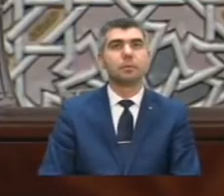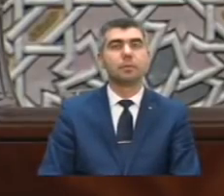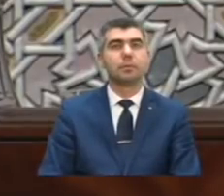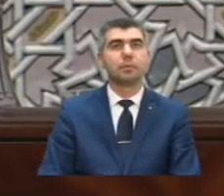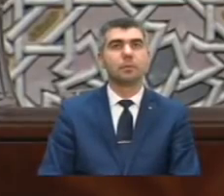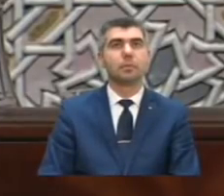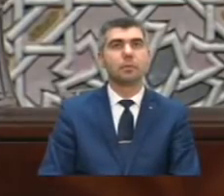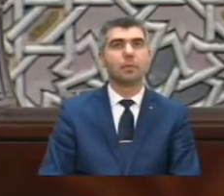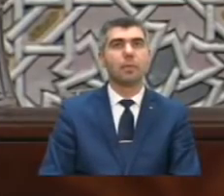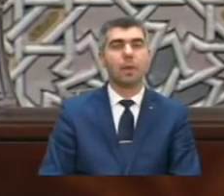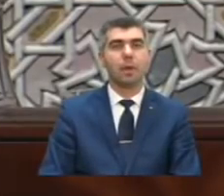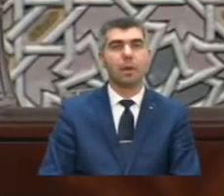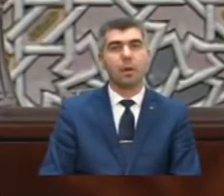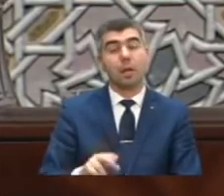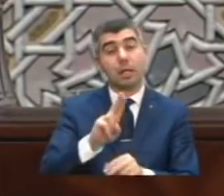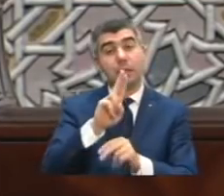سيد الوزير لرد على التعقيبات.